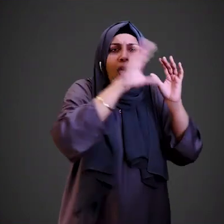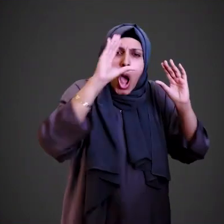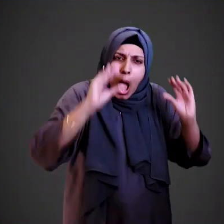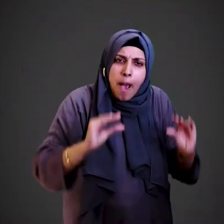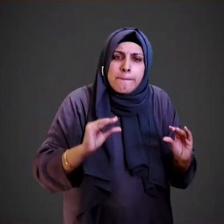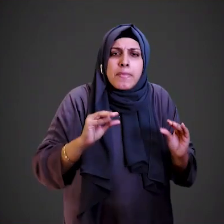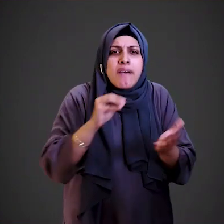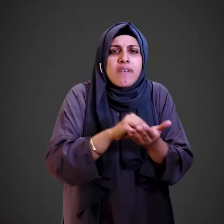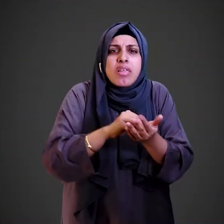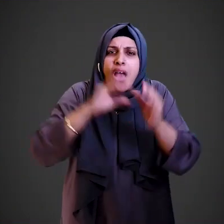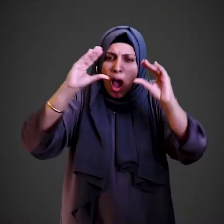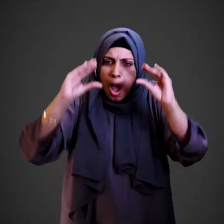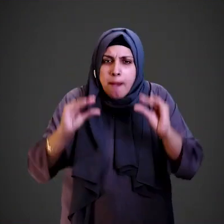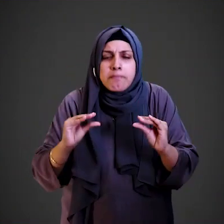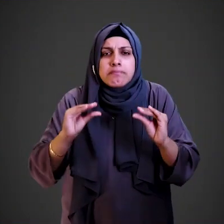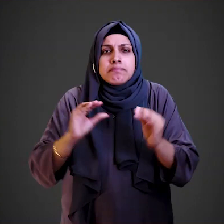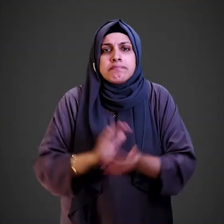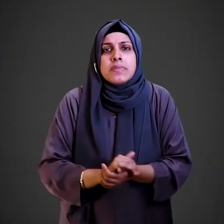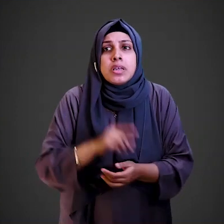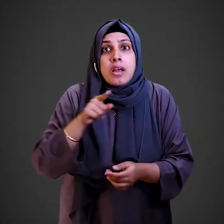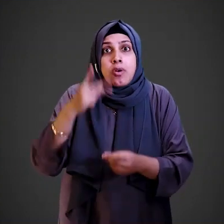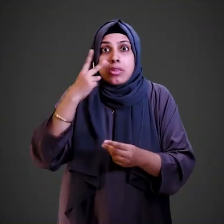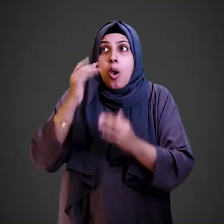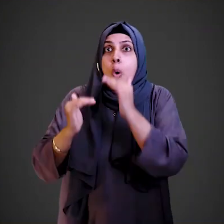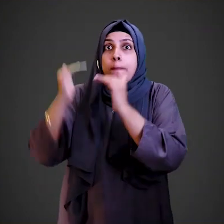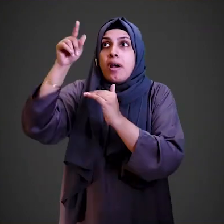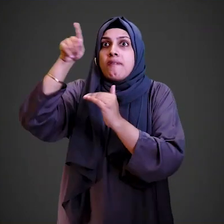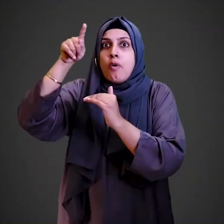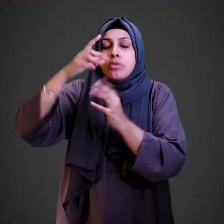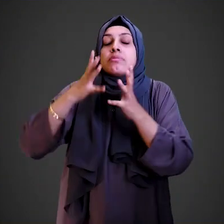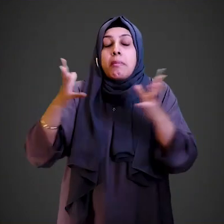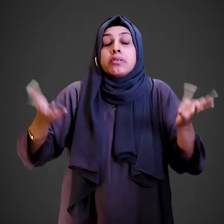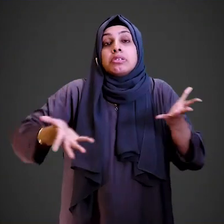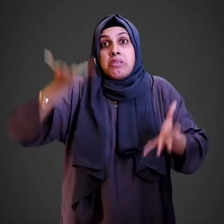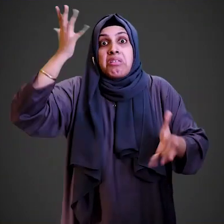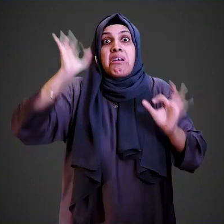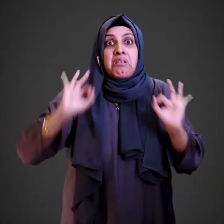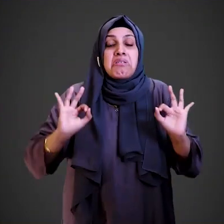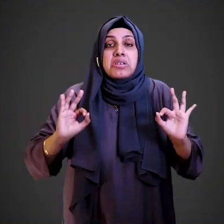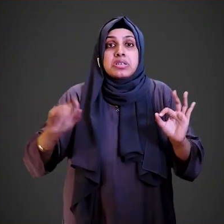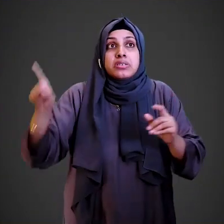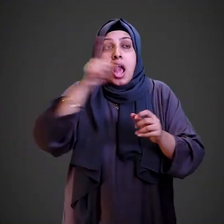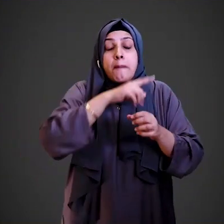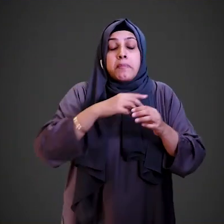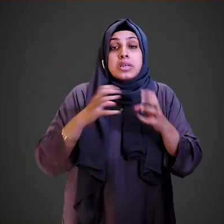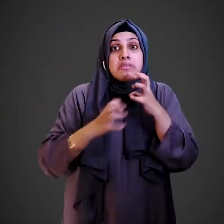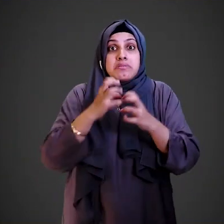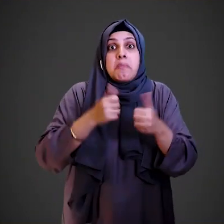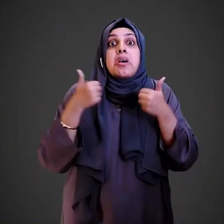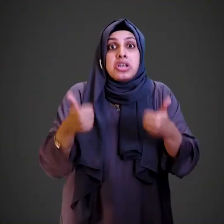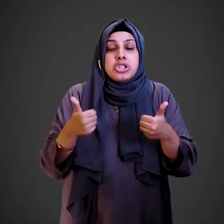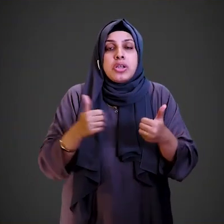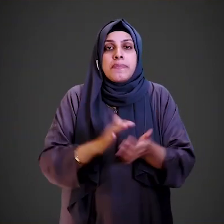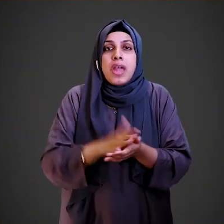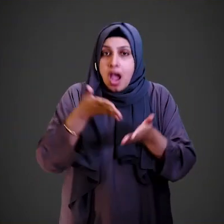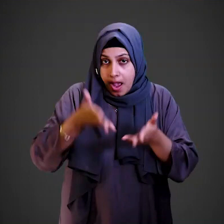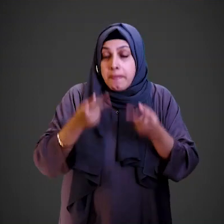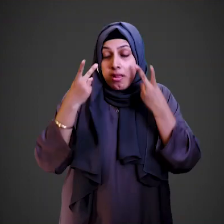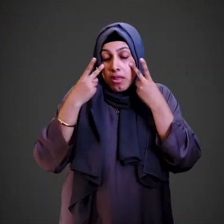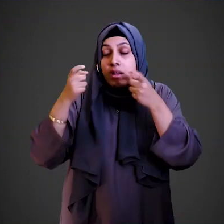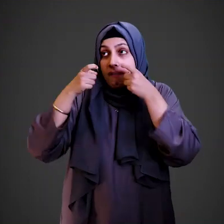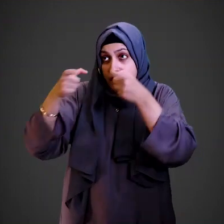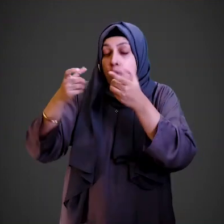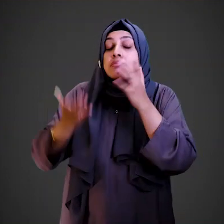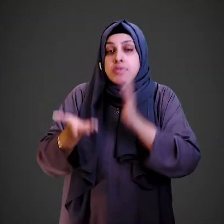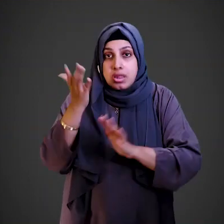کم نظر آتے ہیں اگر ہم سینٹرل پنجاب کے ساتھ مقابلہ کریں۔ حالانکہ ابھی بہت زیادہ توجہ دی جا رہی ہے